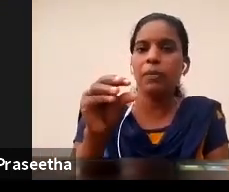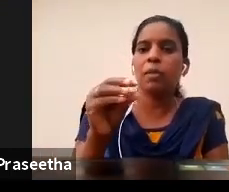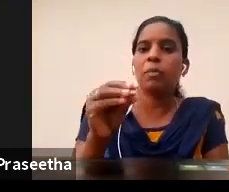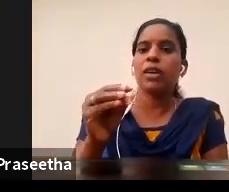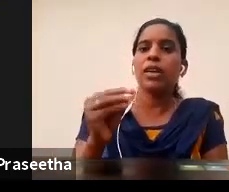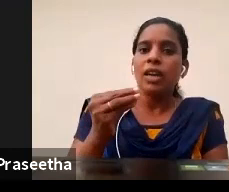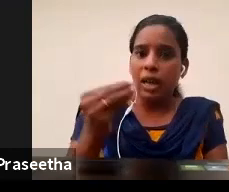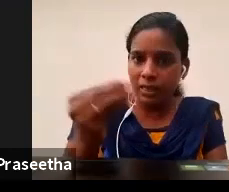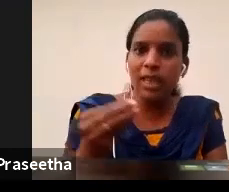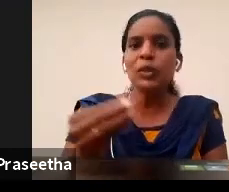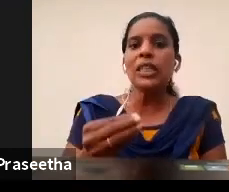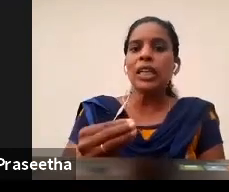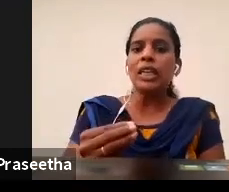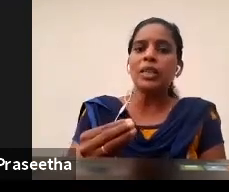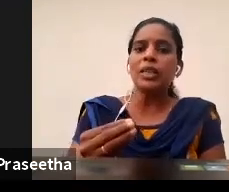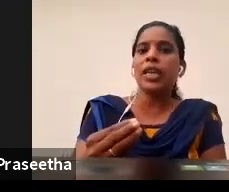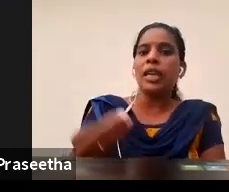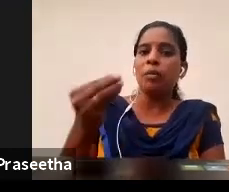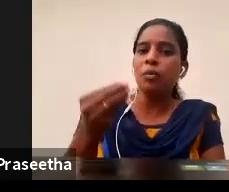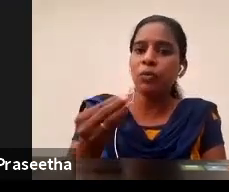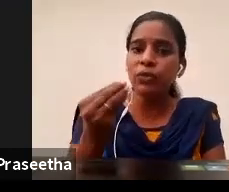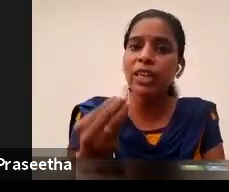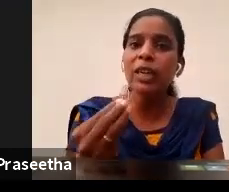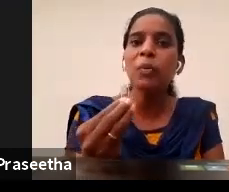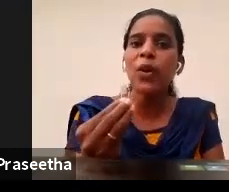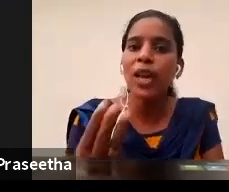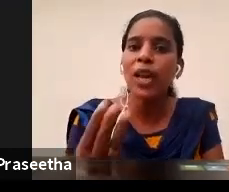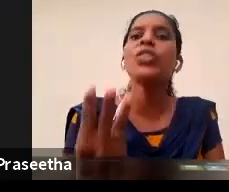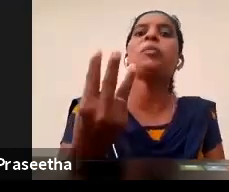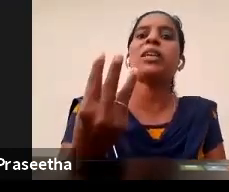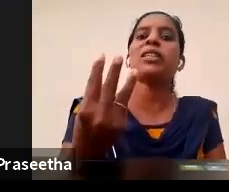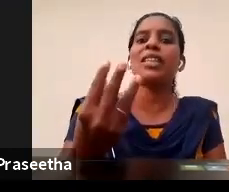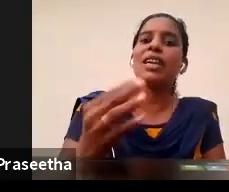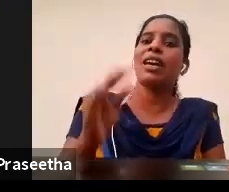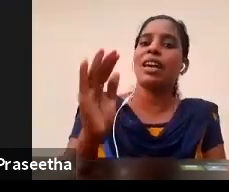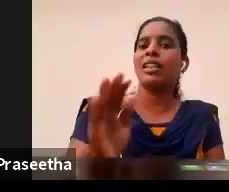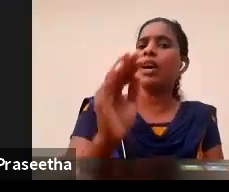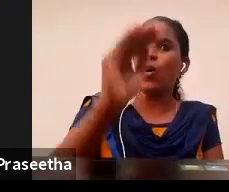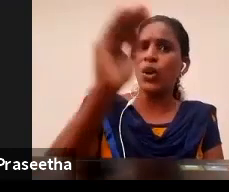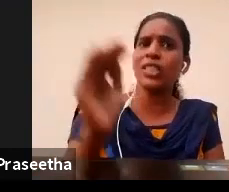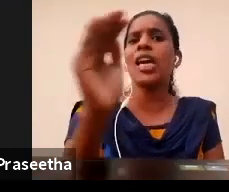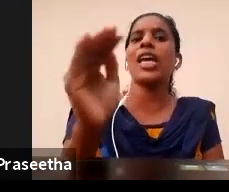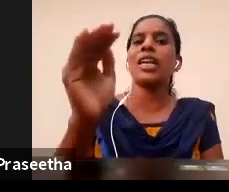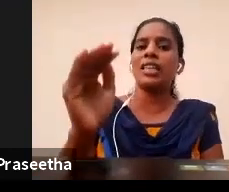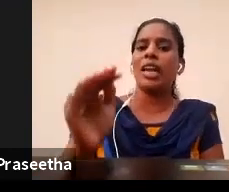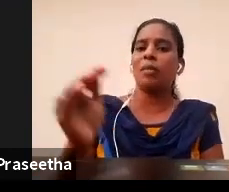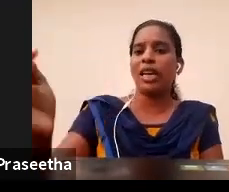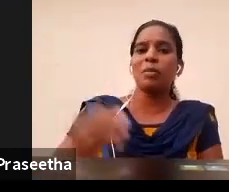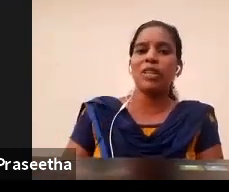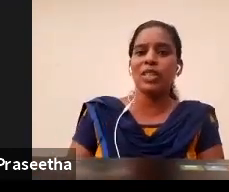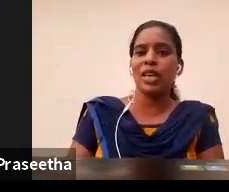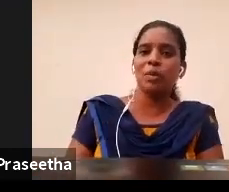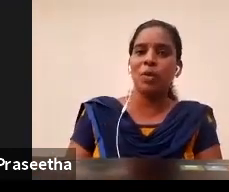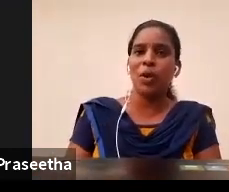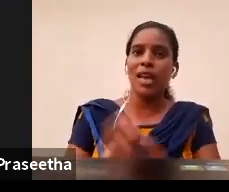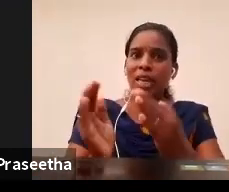മിനിമം നമുക്ക് അത്യാവശ്യ ഘട്ടത്തിന് ഞാൻ പറഞ്ഞില്ലേ വീണ് പോയാൽ ഒന്ന് പിടിച്ചു നിൽക്കാൻ കഴിയുന്ന കുറച്ച് കാര്യങ്ങൾ ഇതാണ് ഇപ്പൊ നേരത്തെ